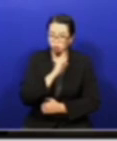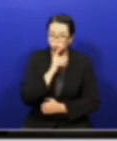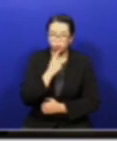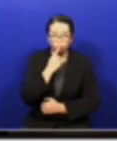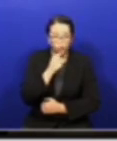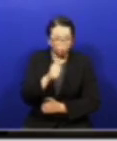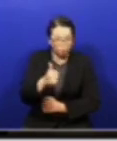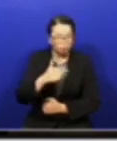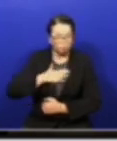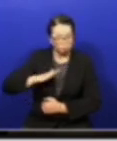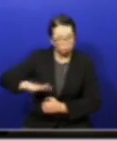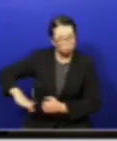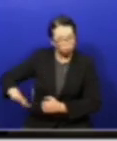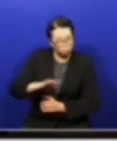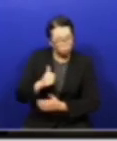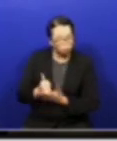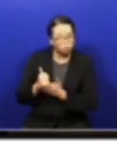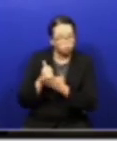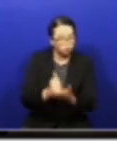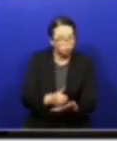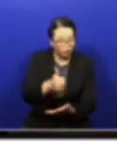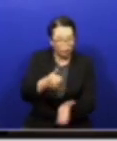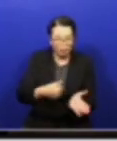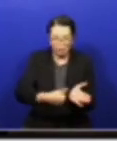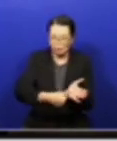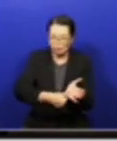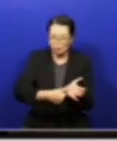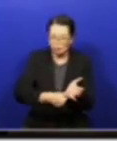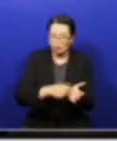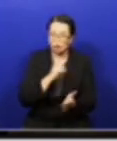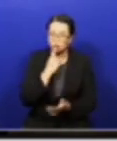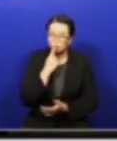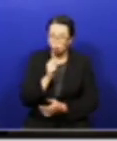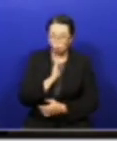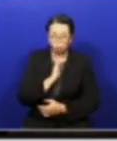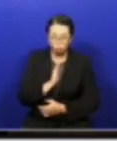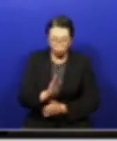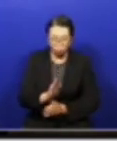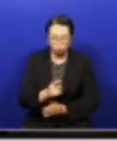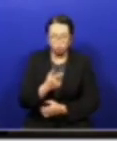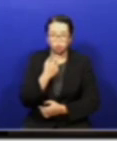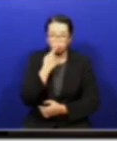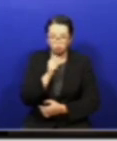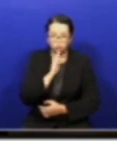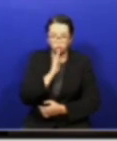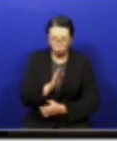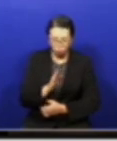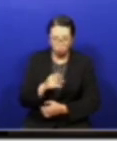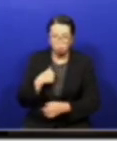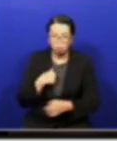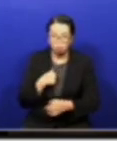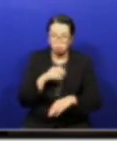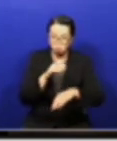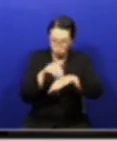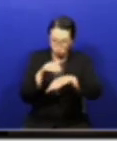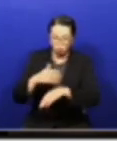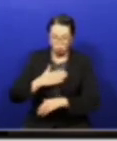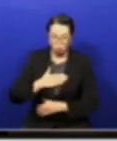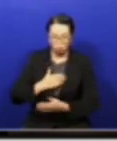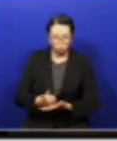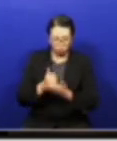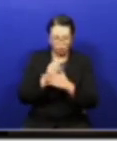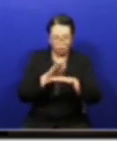ได้หนี้สินที่รัฐบาลติดค้างอยู่ถ้าท่านกล้าตอบตรงๆเนี่ยท่านไม่กล้าทวงหรอกผมจะทวงให้หลายเรื่อง